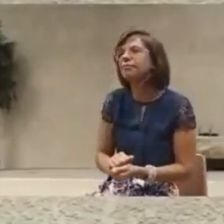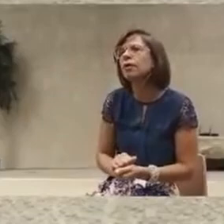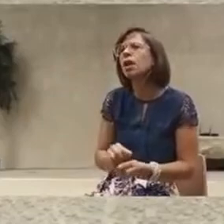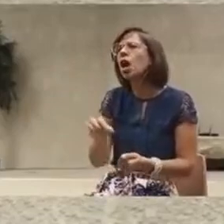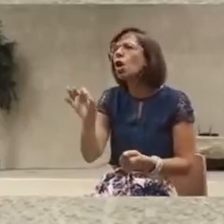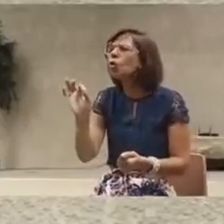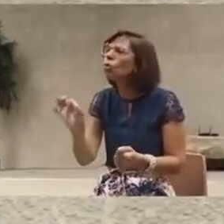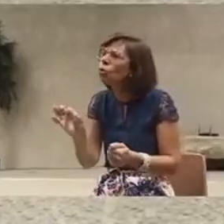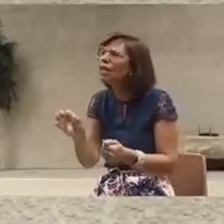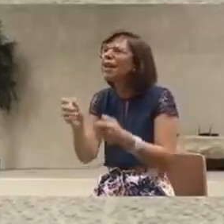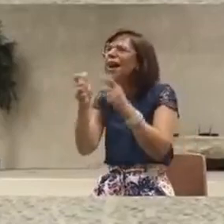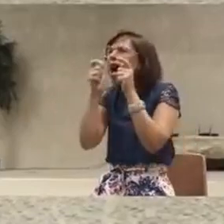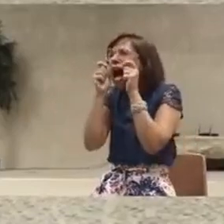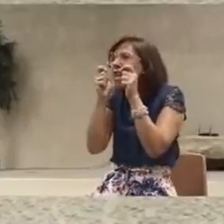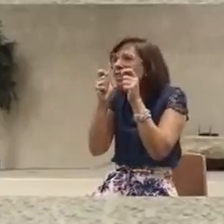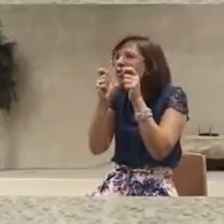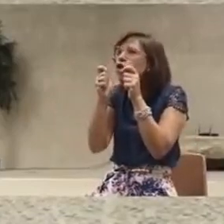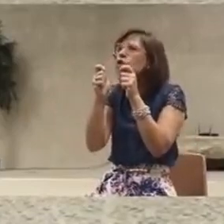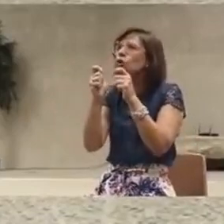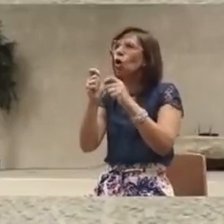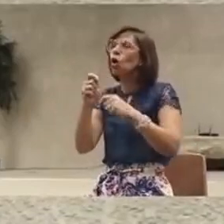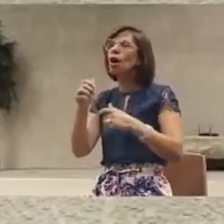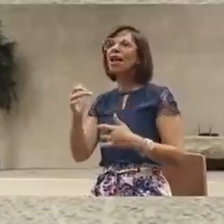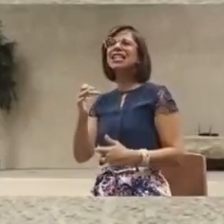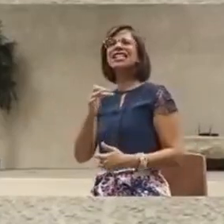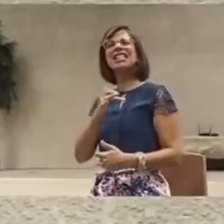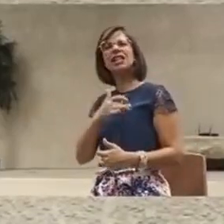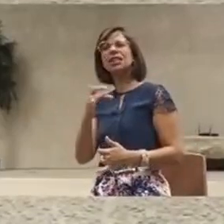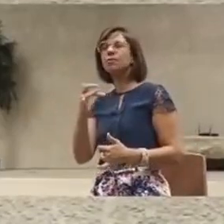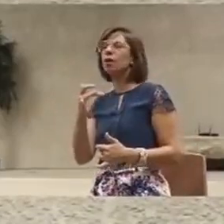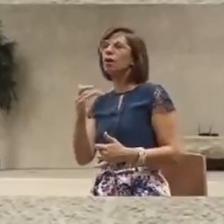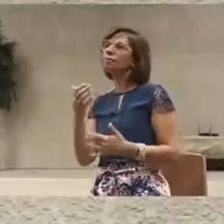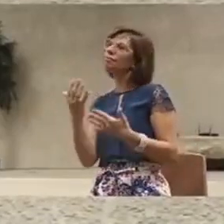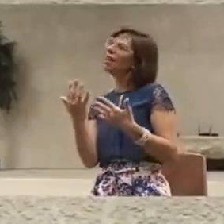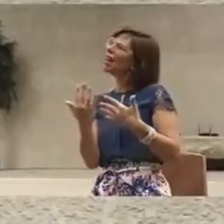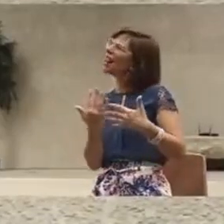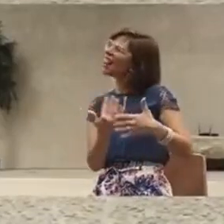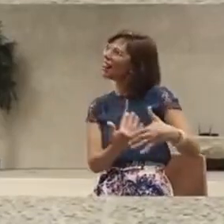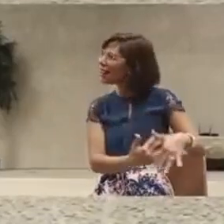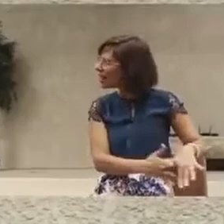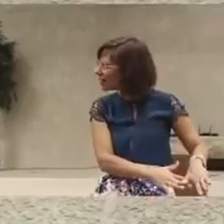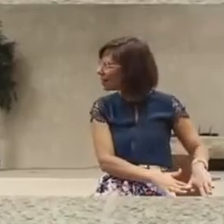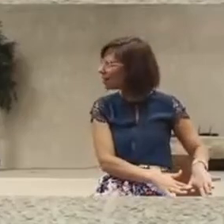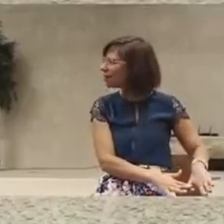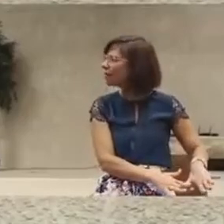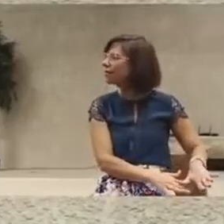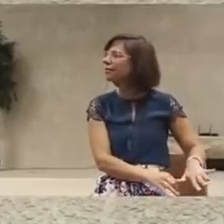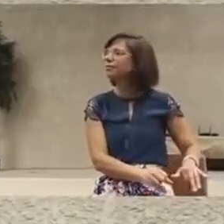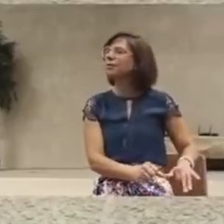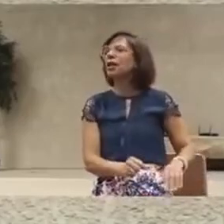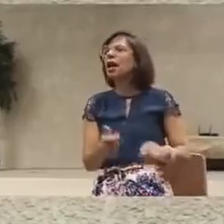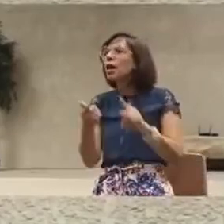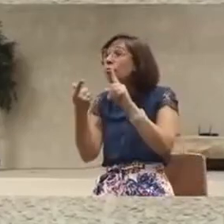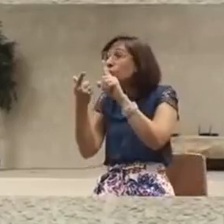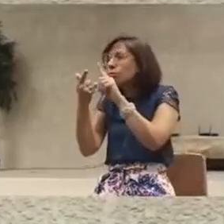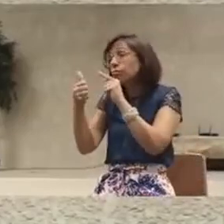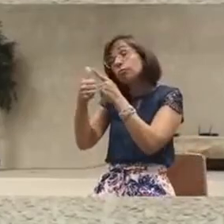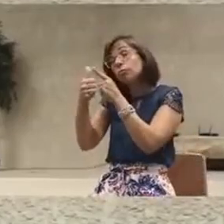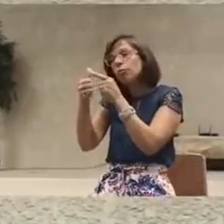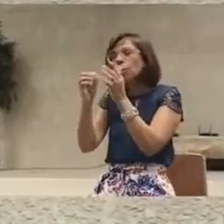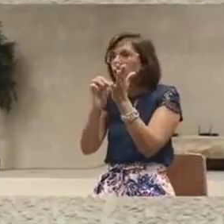sensations. Amen. Première chose à nous